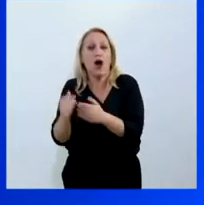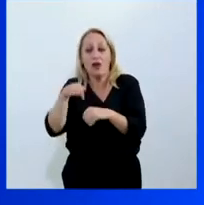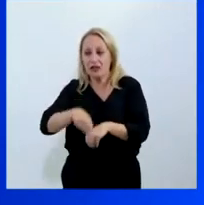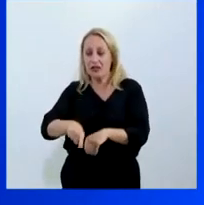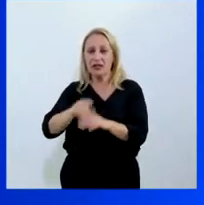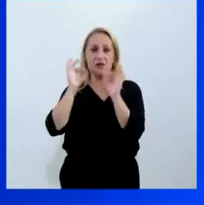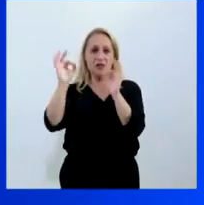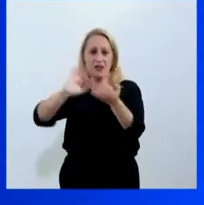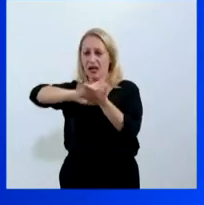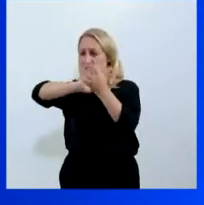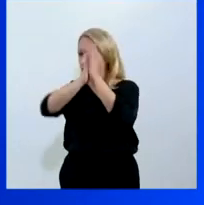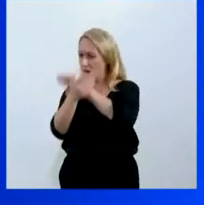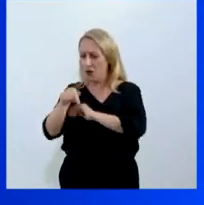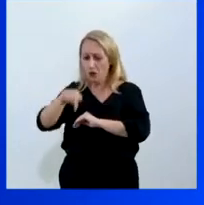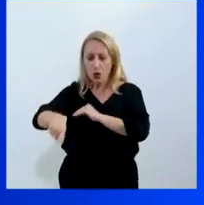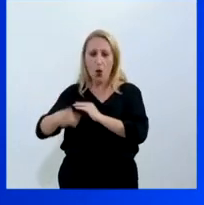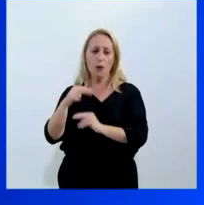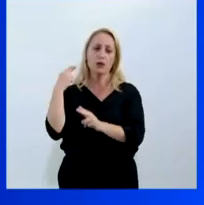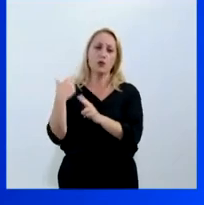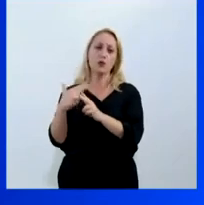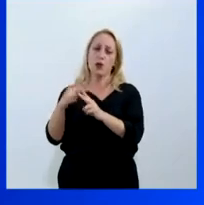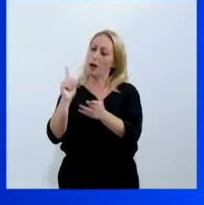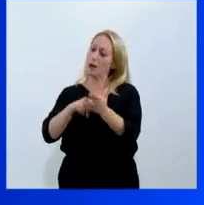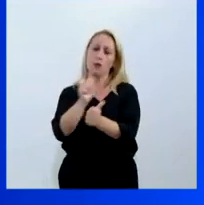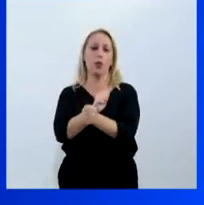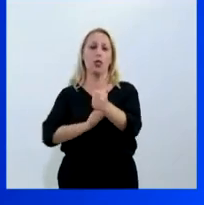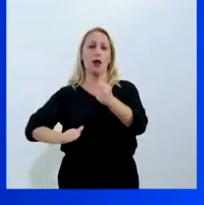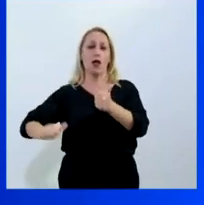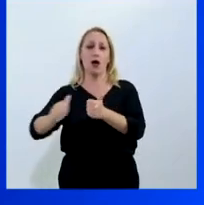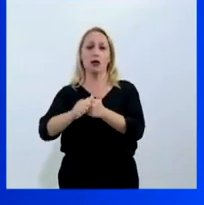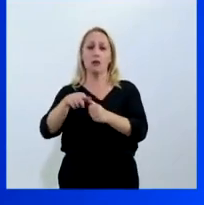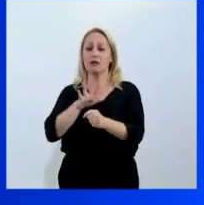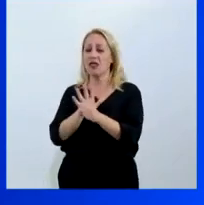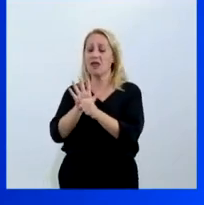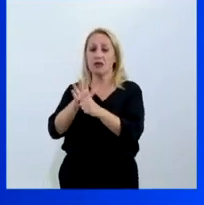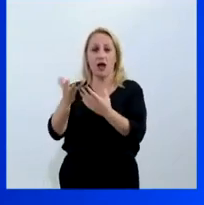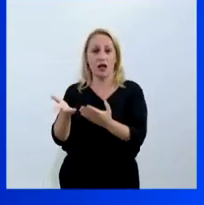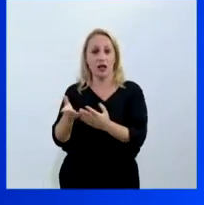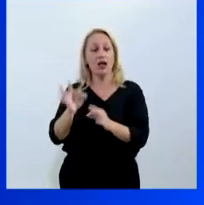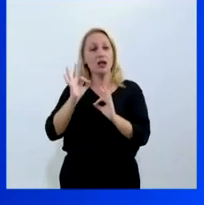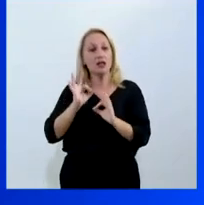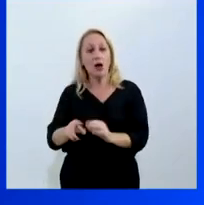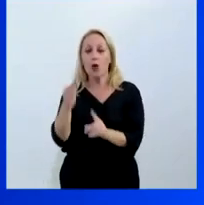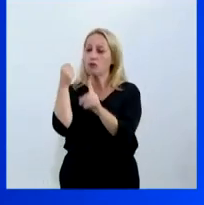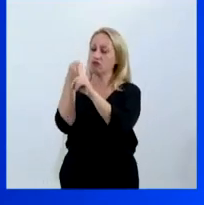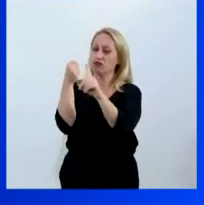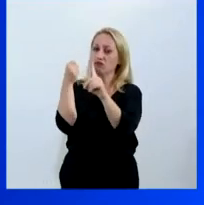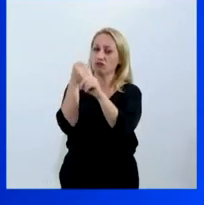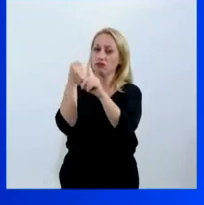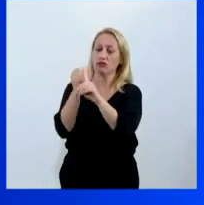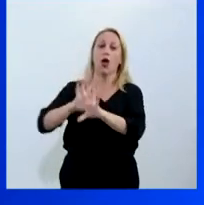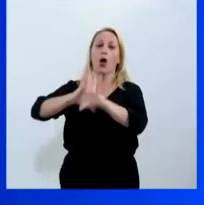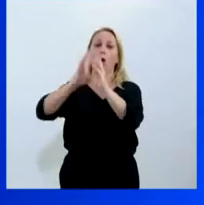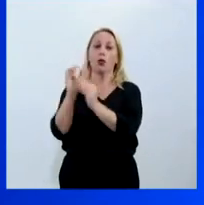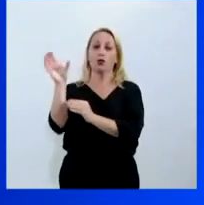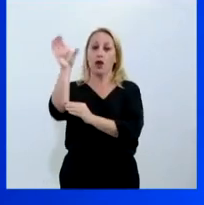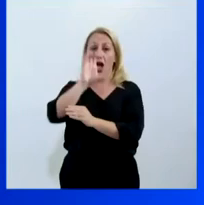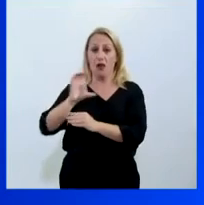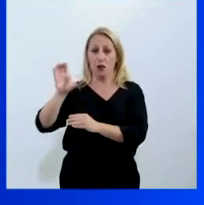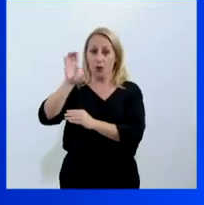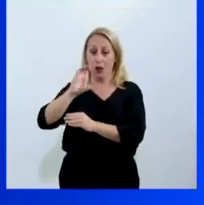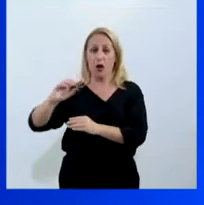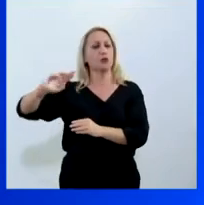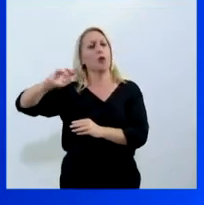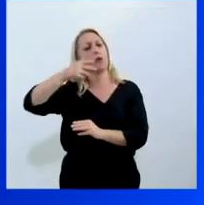ξεπεράσουν τέτοιες φυσικές καταστροφές, έχει τεράστια σημασία. Και δεν θα ησυχάσω εάν δεν καταφέρω να πείσω τους Ευρωπαίους ομολόγους μας ότι πρέπει